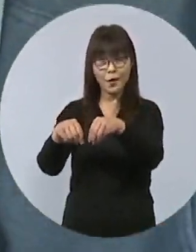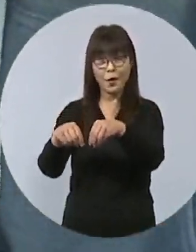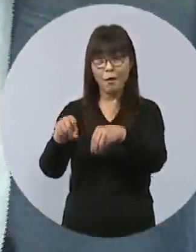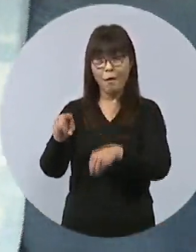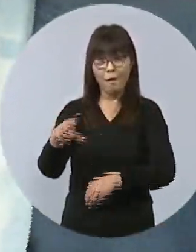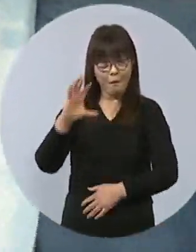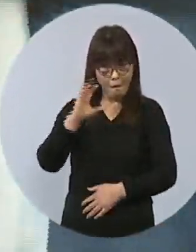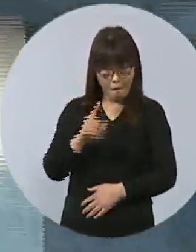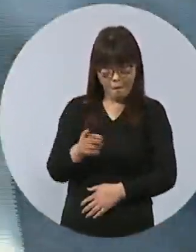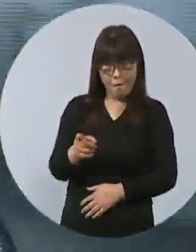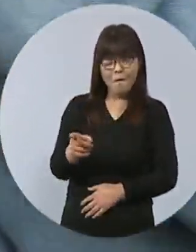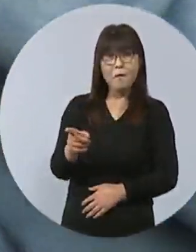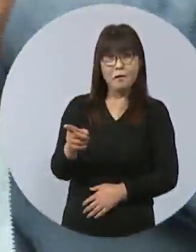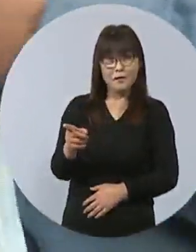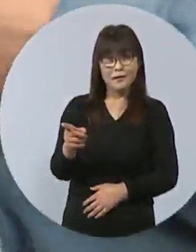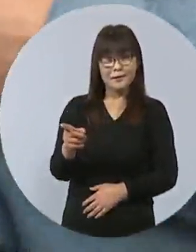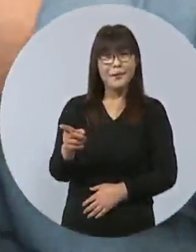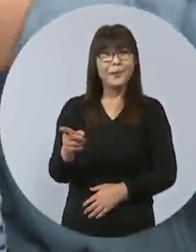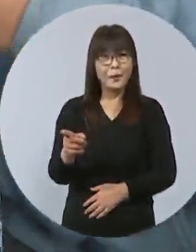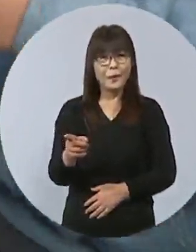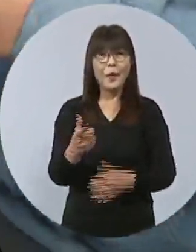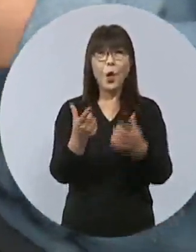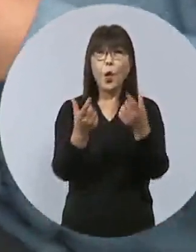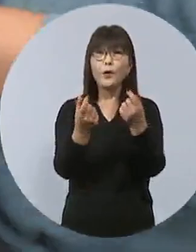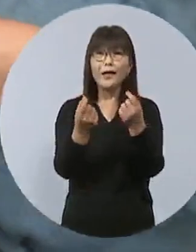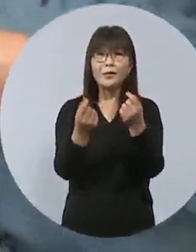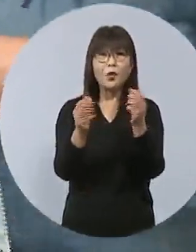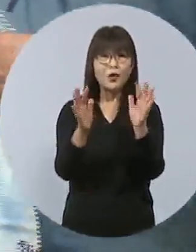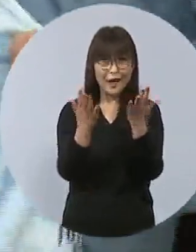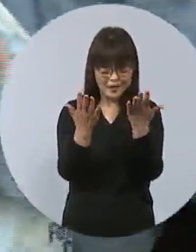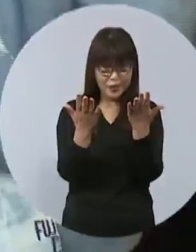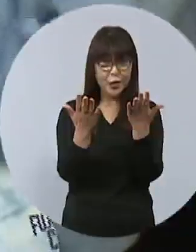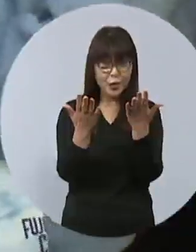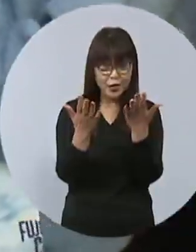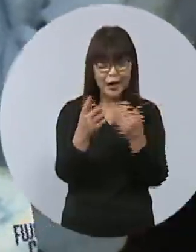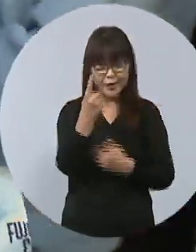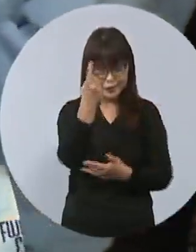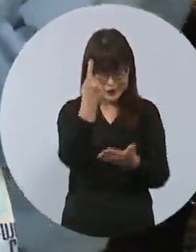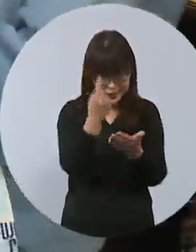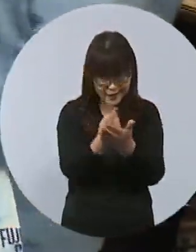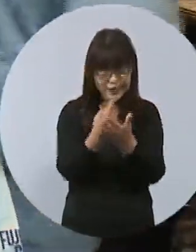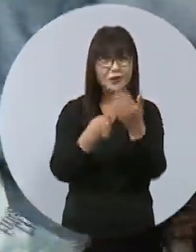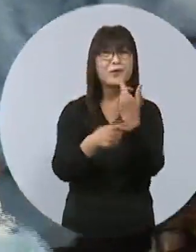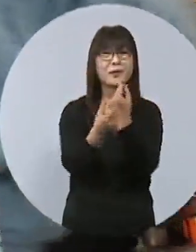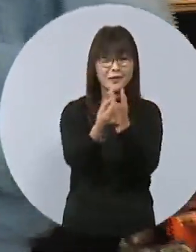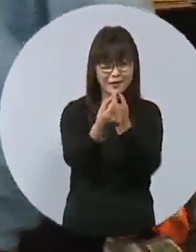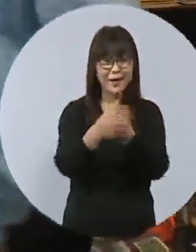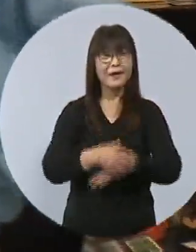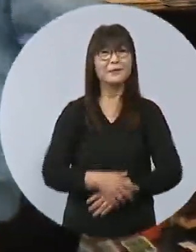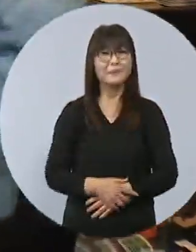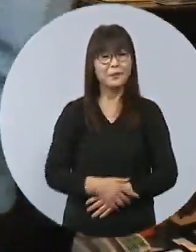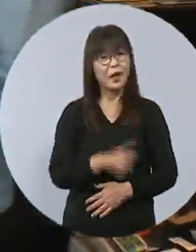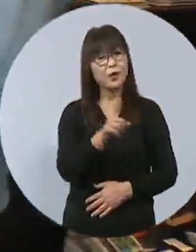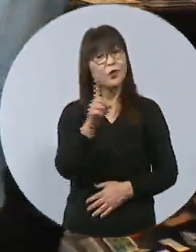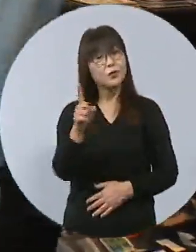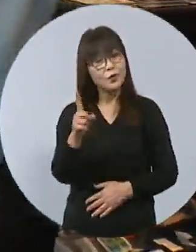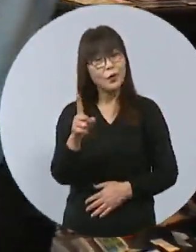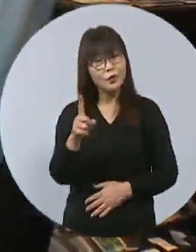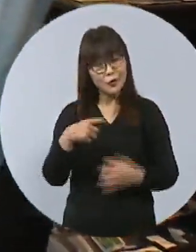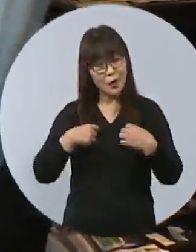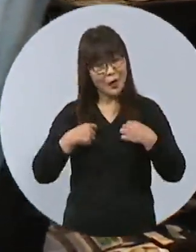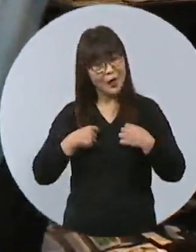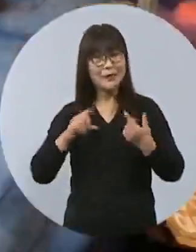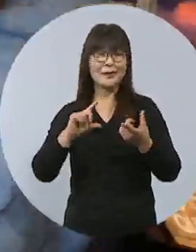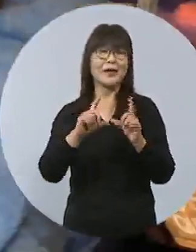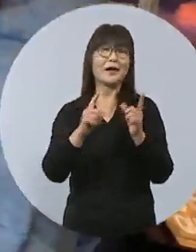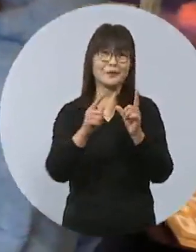に。 へえ、じゃあもう同じものは一つもプリントじゃないってことですもんね。 そうですね、一個一個やっぱ表情が違うので、